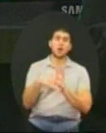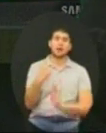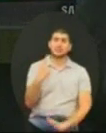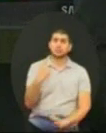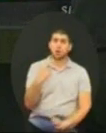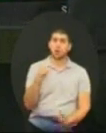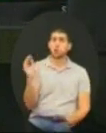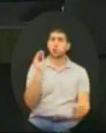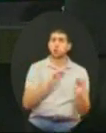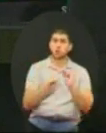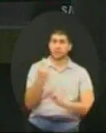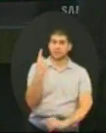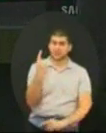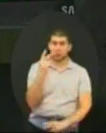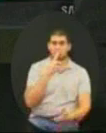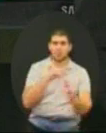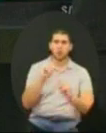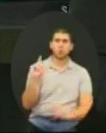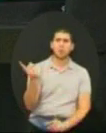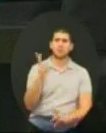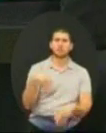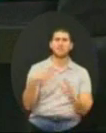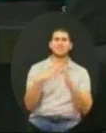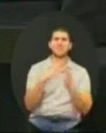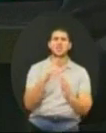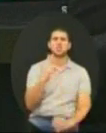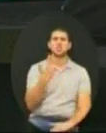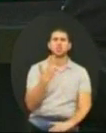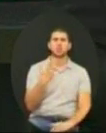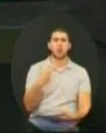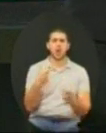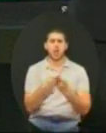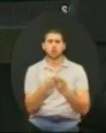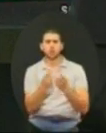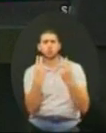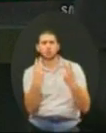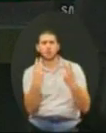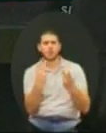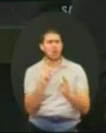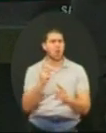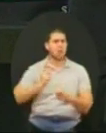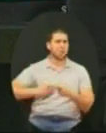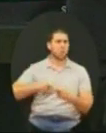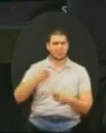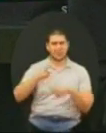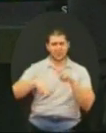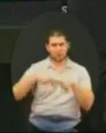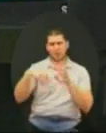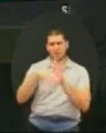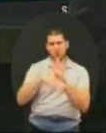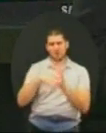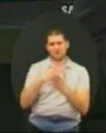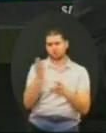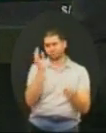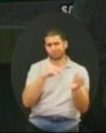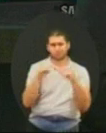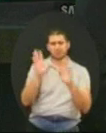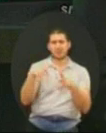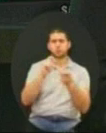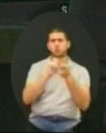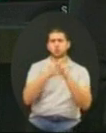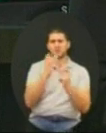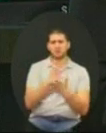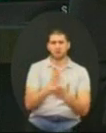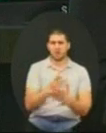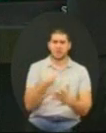שבו החוק הגיע בעצם מתייחס לכל מי שיש לו דירה שלישית, ללא בחינת השווי ולא... לא מדויק, גם זה טופל בחוק, לאחר מכן נוכנס בו שינוי,